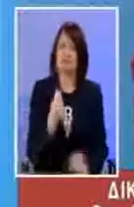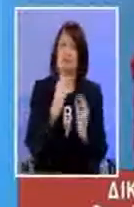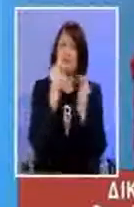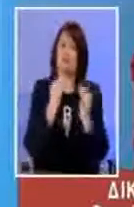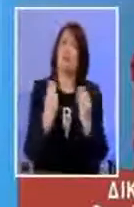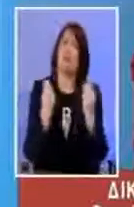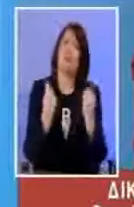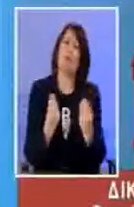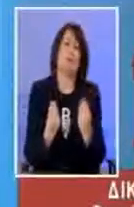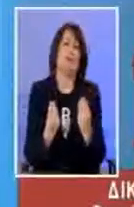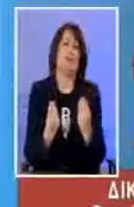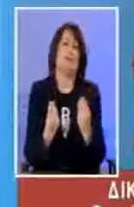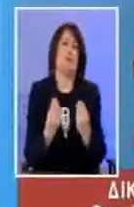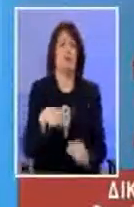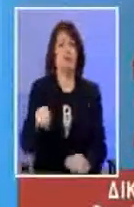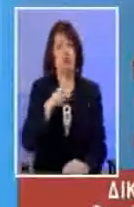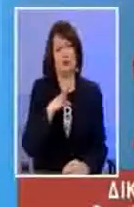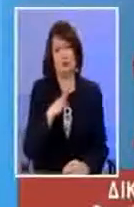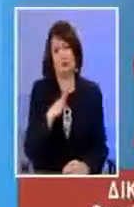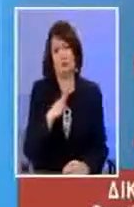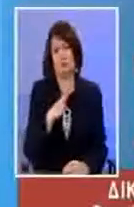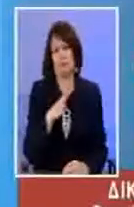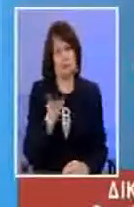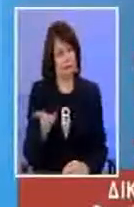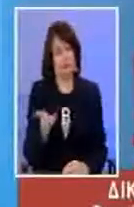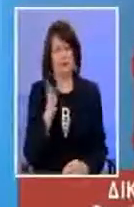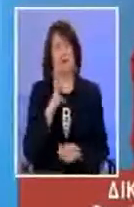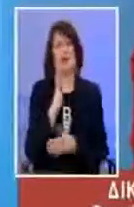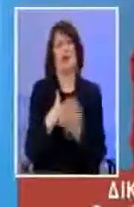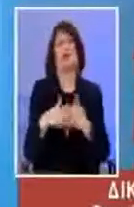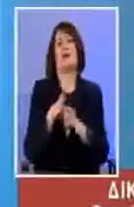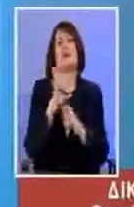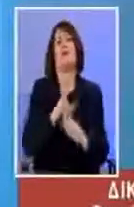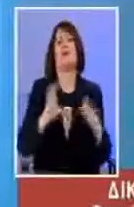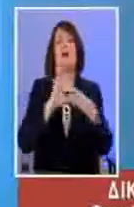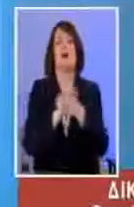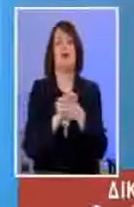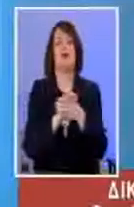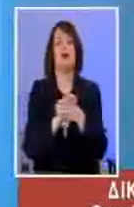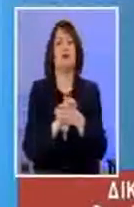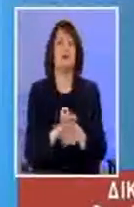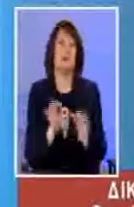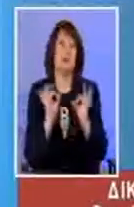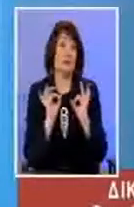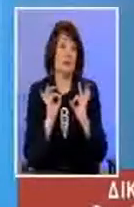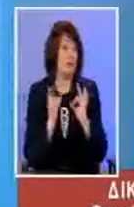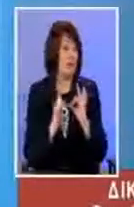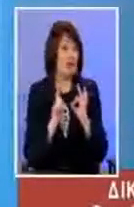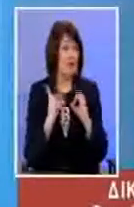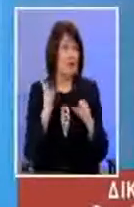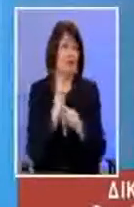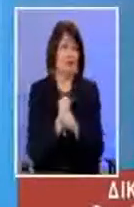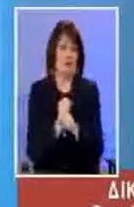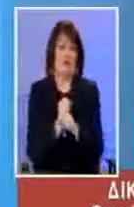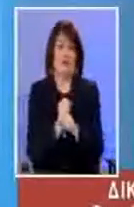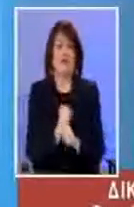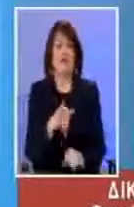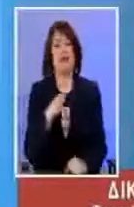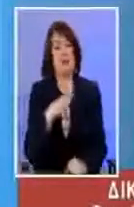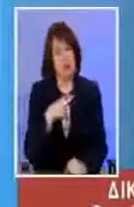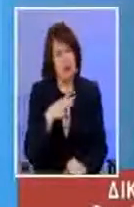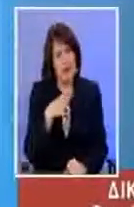για όλους τους ανθρώπους με αναπηρία στην Ευρωπαϊκή Ένωση. Βεβαίως δεν έχει επιτευχθεί ακόμη αυτό που θέλουν